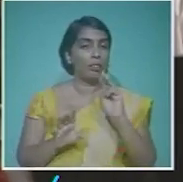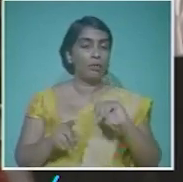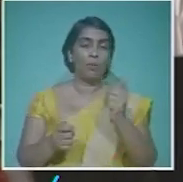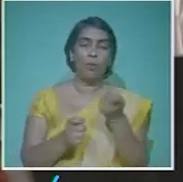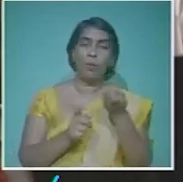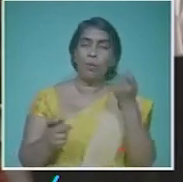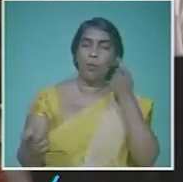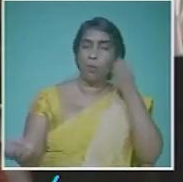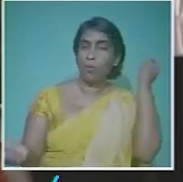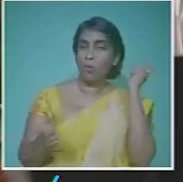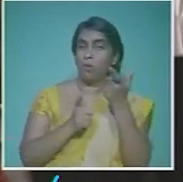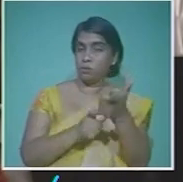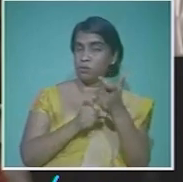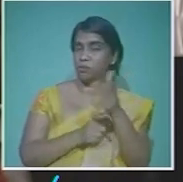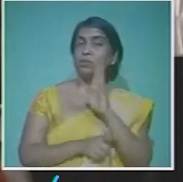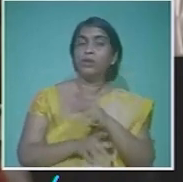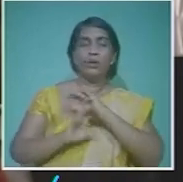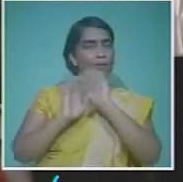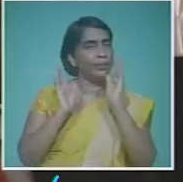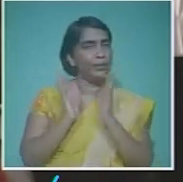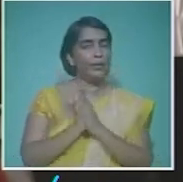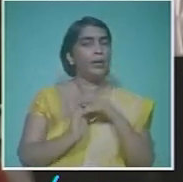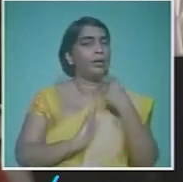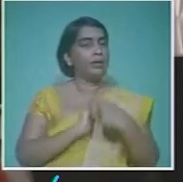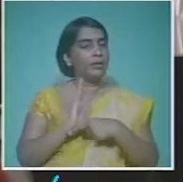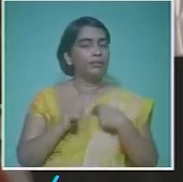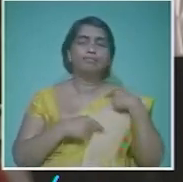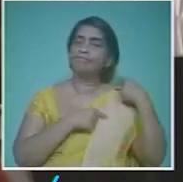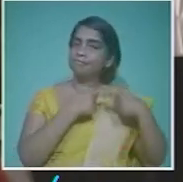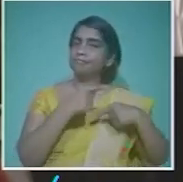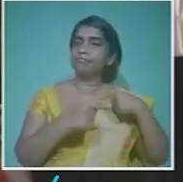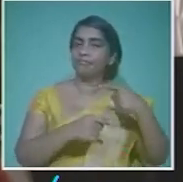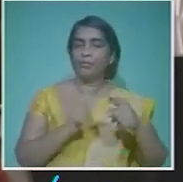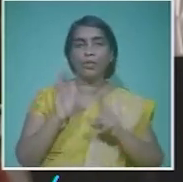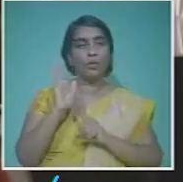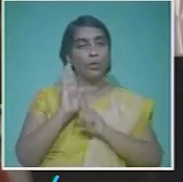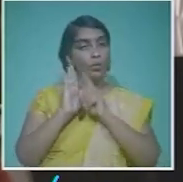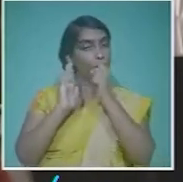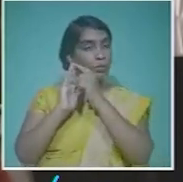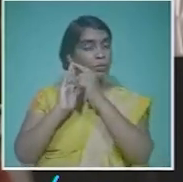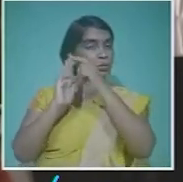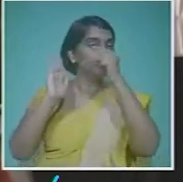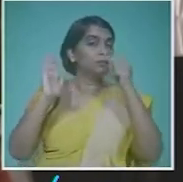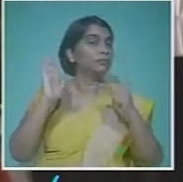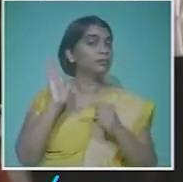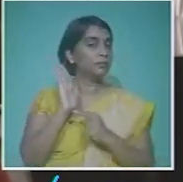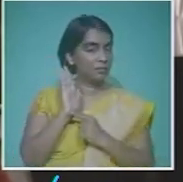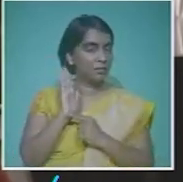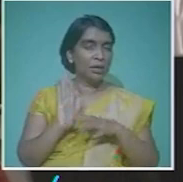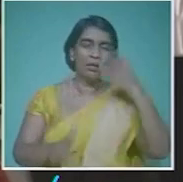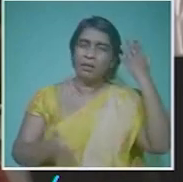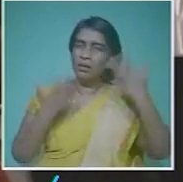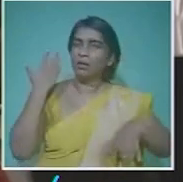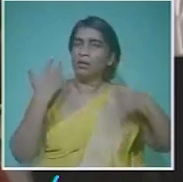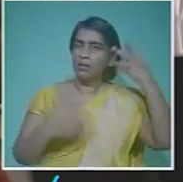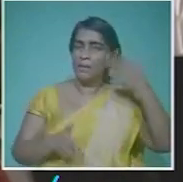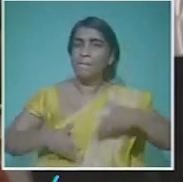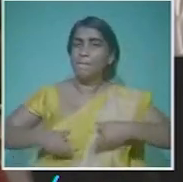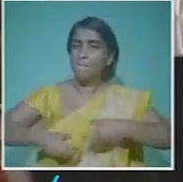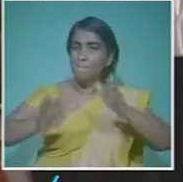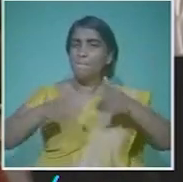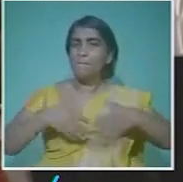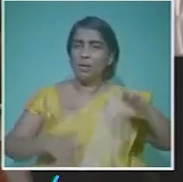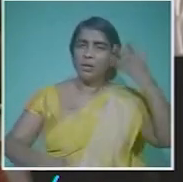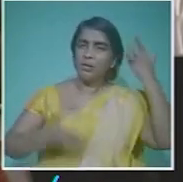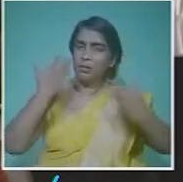ගහනවා. මේ සියල්ල මැද්දේ තමයි මේ රට එන්නේ. උතුරු කොනේ ඉඳලා දකුණු කොනට යනකම් මලගෙවල් පාරක් පාරක්